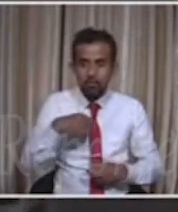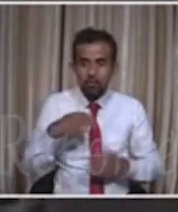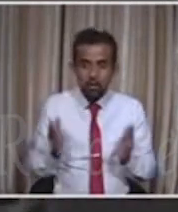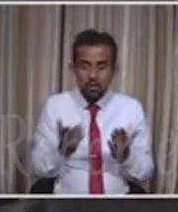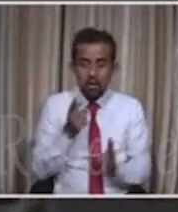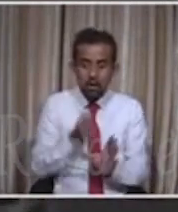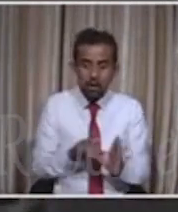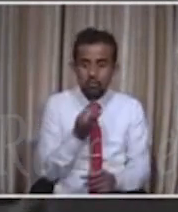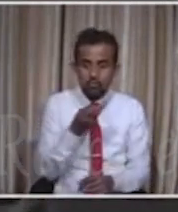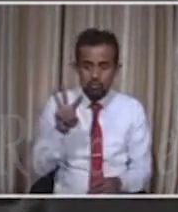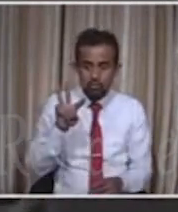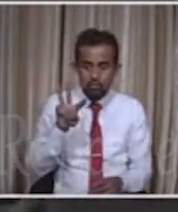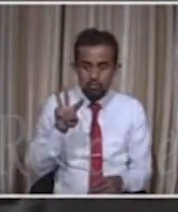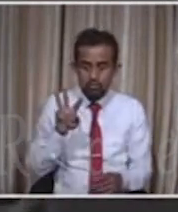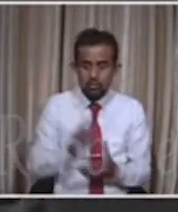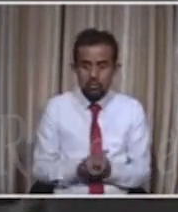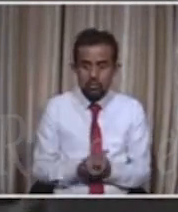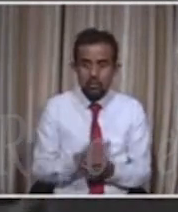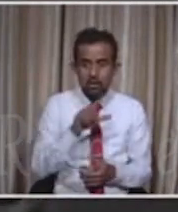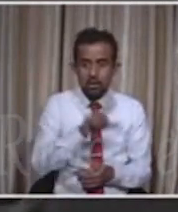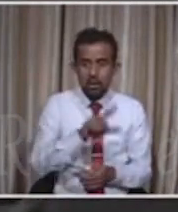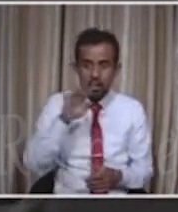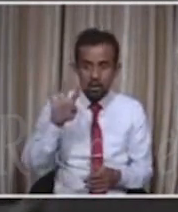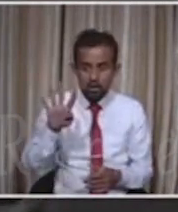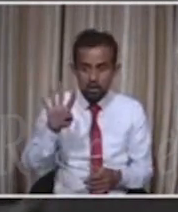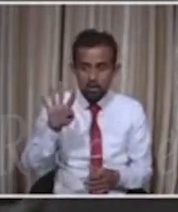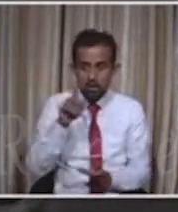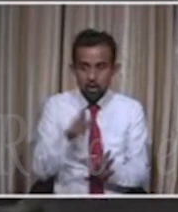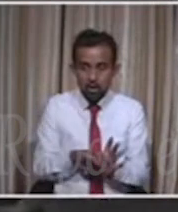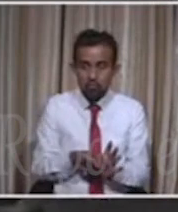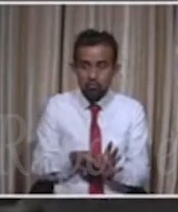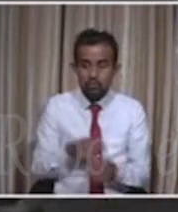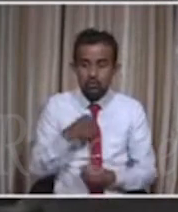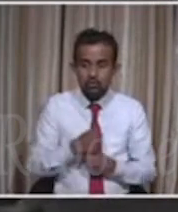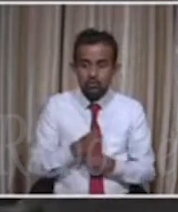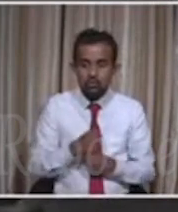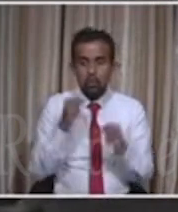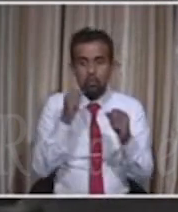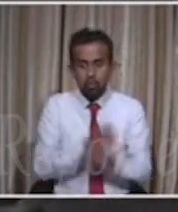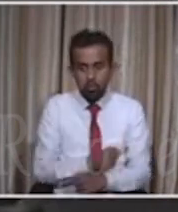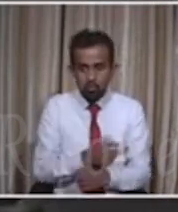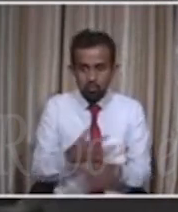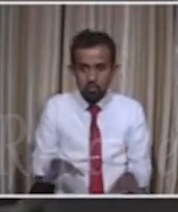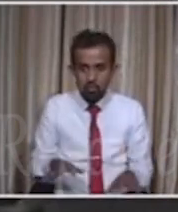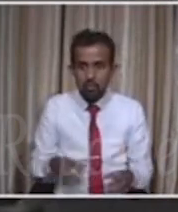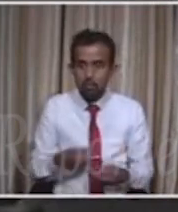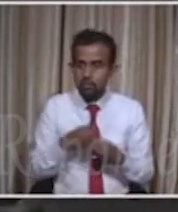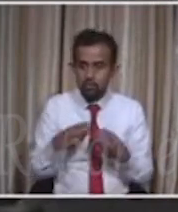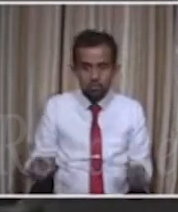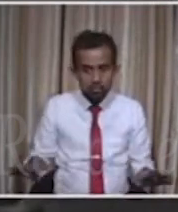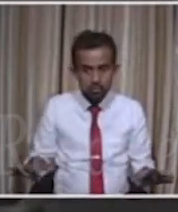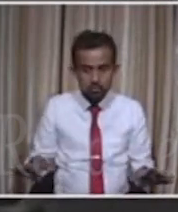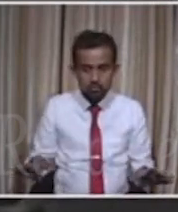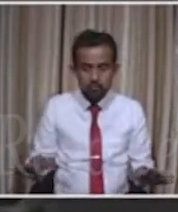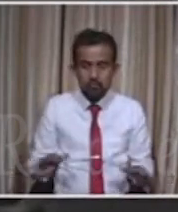වසර 13යි 74ක් වසරක් තිබුණු රාජ්‍ය දැන් බංකොලොත් වෙලා තියෙනවා විනාශ වෙලා ගිහිලා